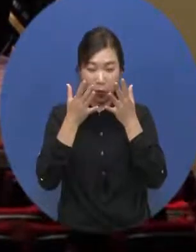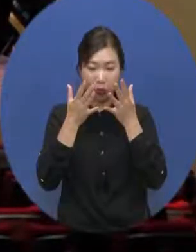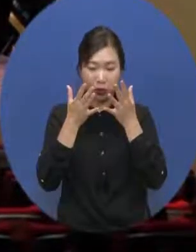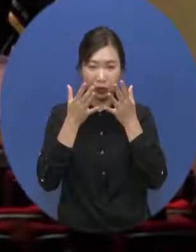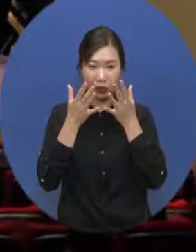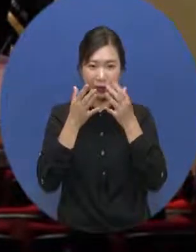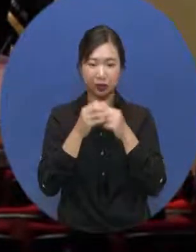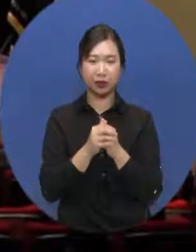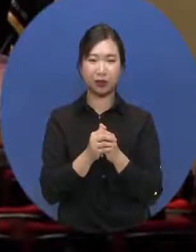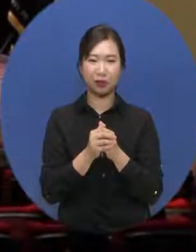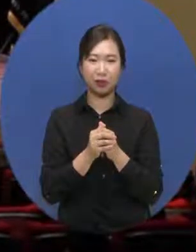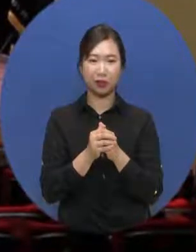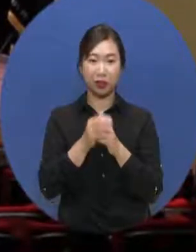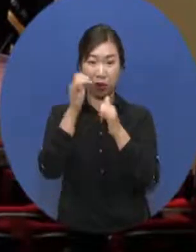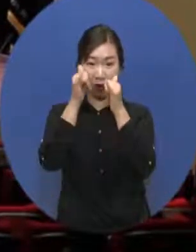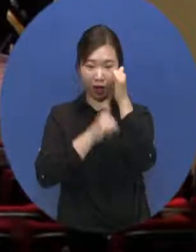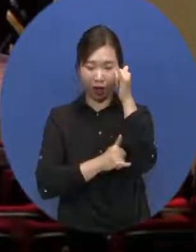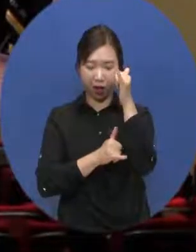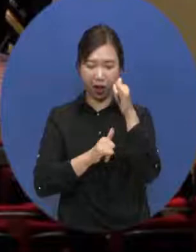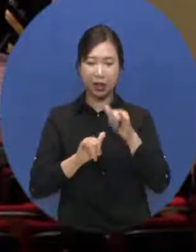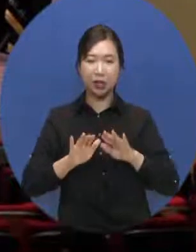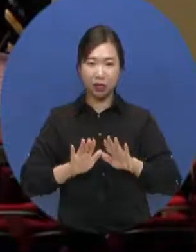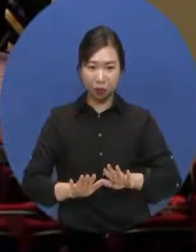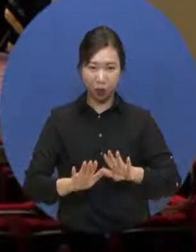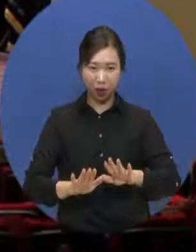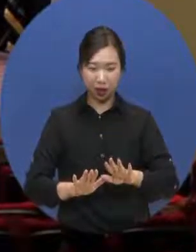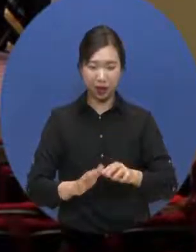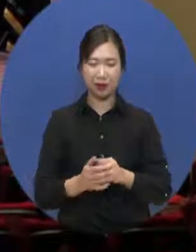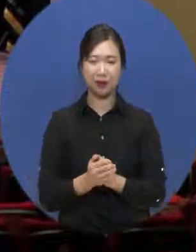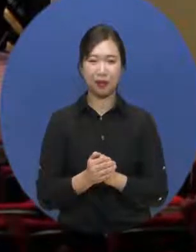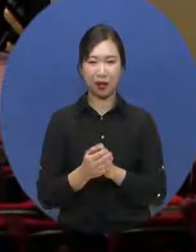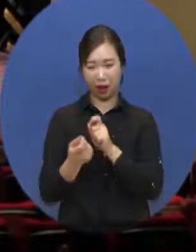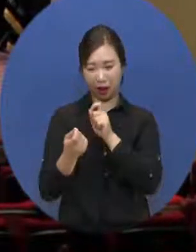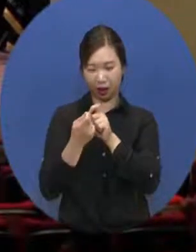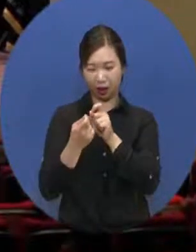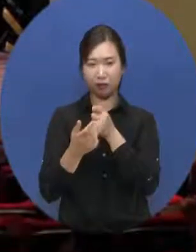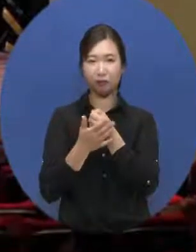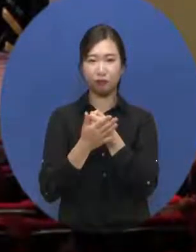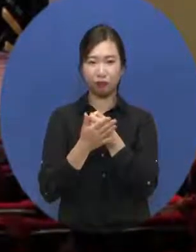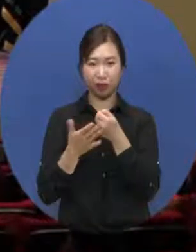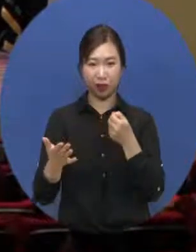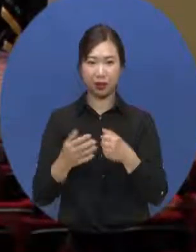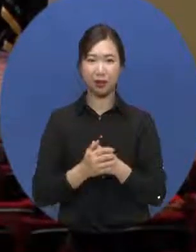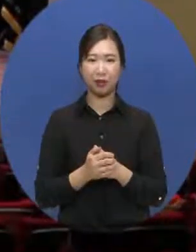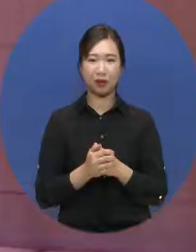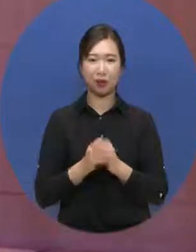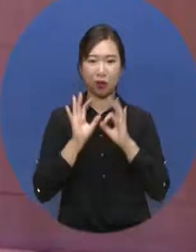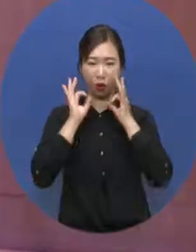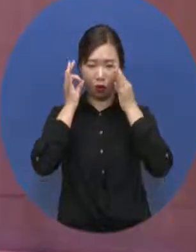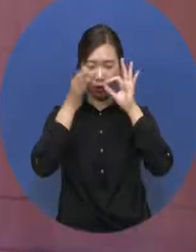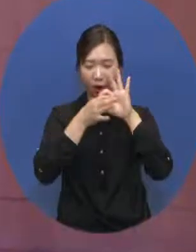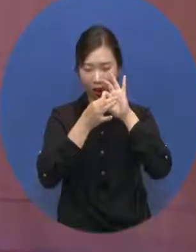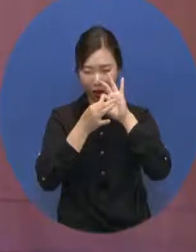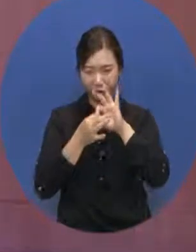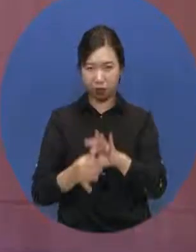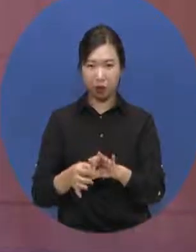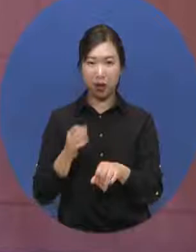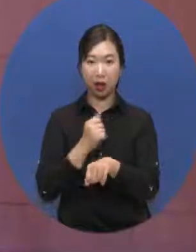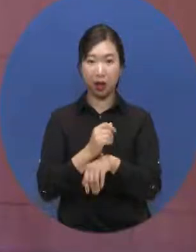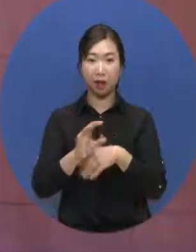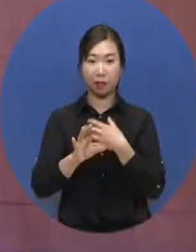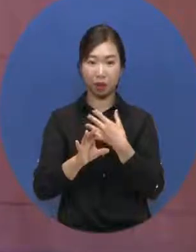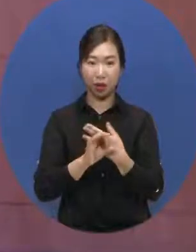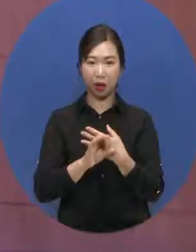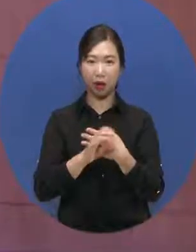곧 우리 눈앞에 현실로 다가와 있으니까요. 이런 노력을 꾸준히 계속해 가시면 정말 멋진 시간